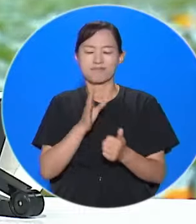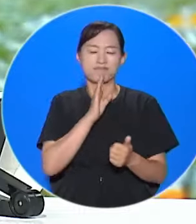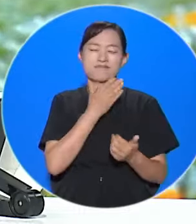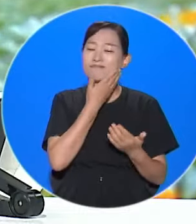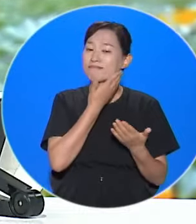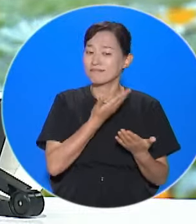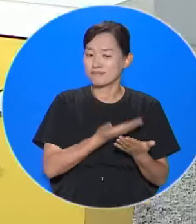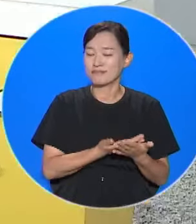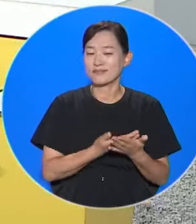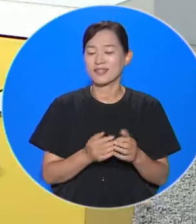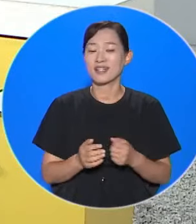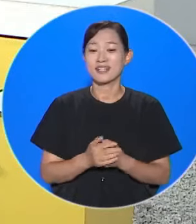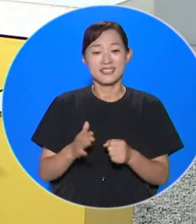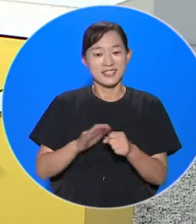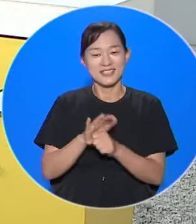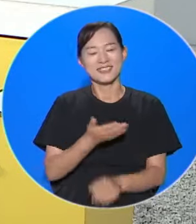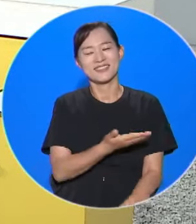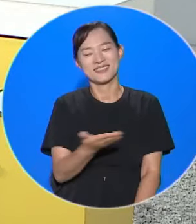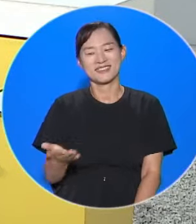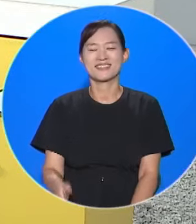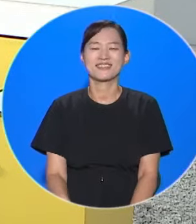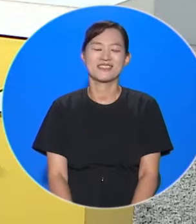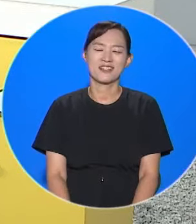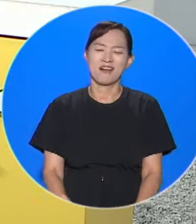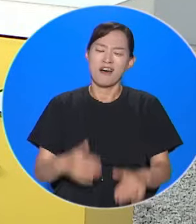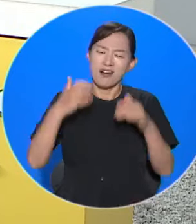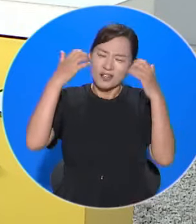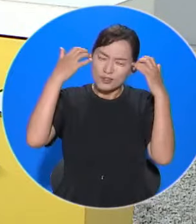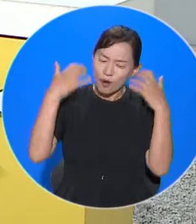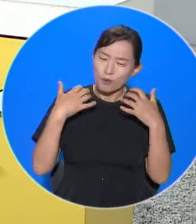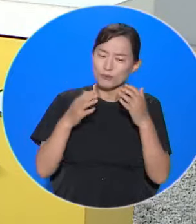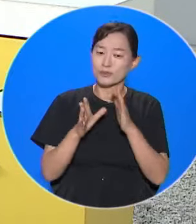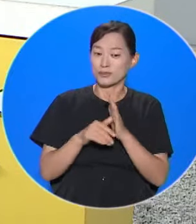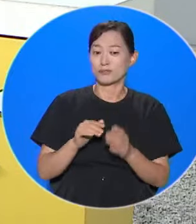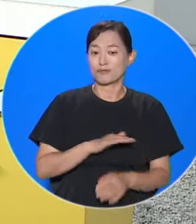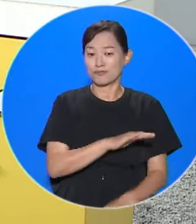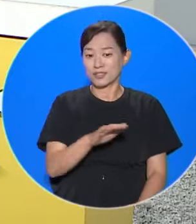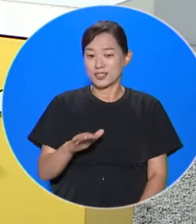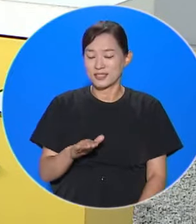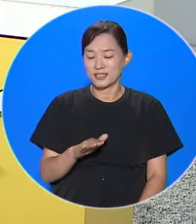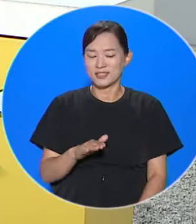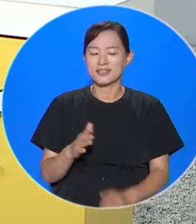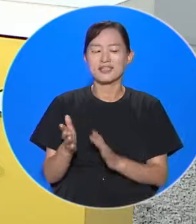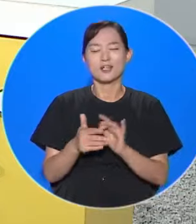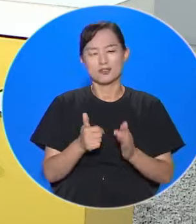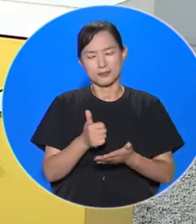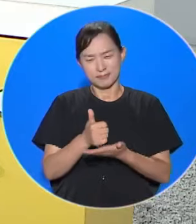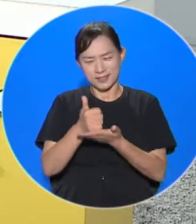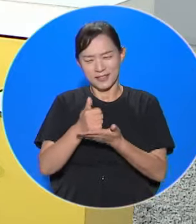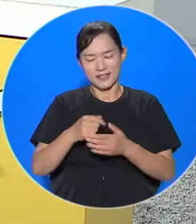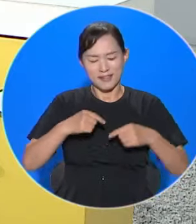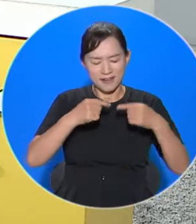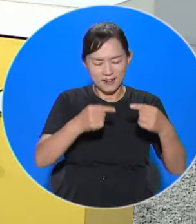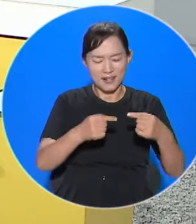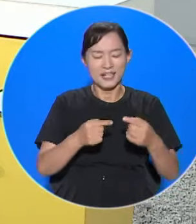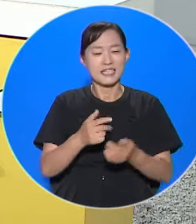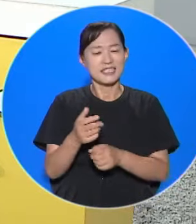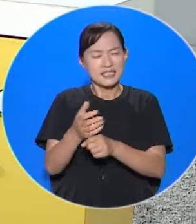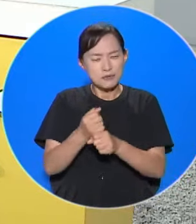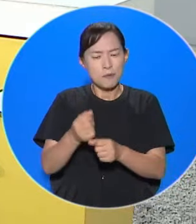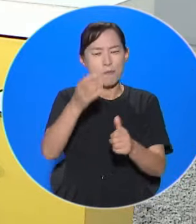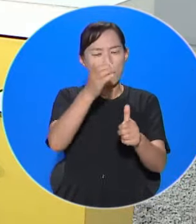중요합니다. 사랑하는 시청자 여러분, 무더운 여름철에 우리는 예수님께 나아가 우리의 짐을